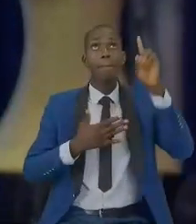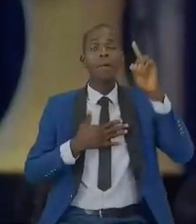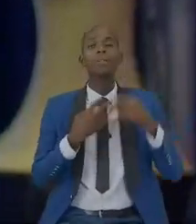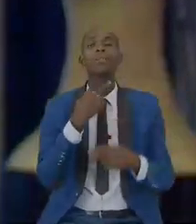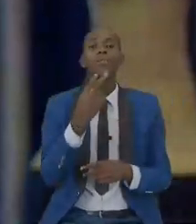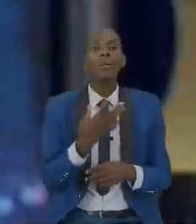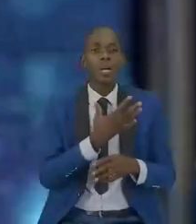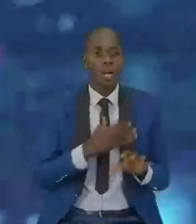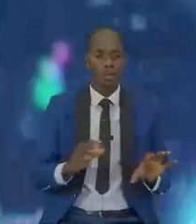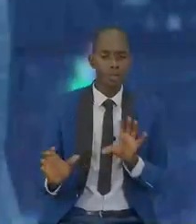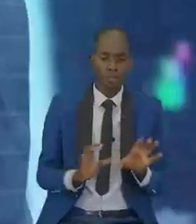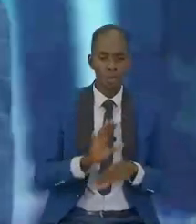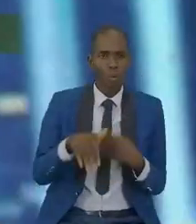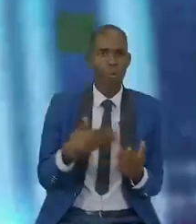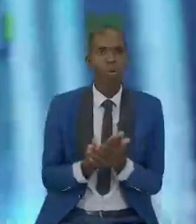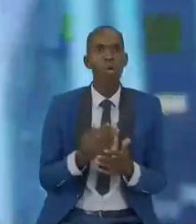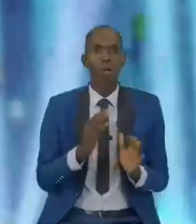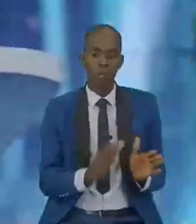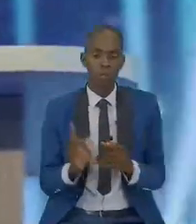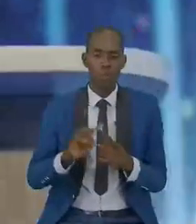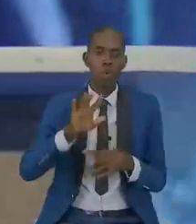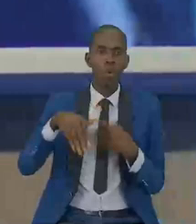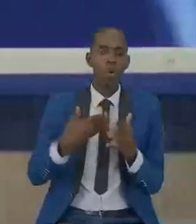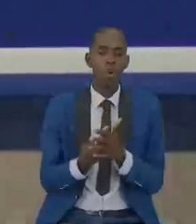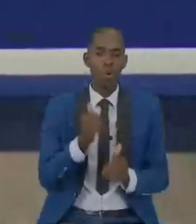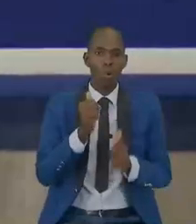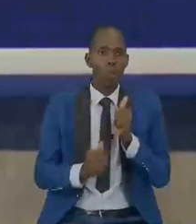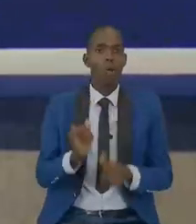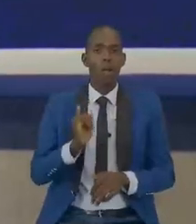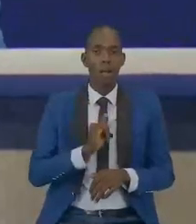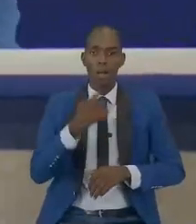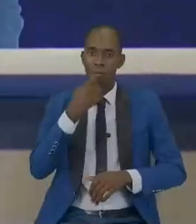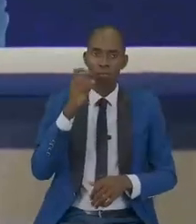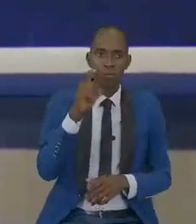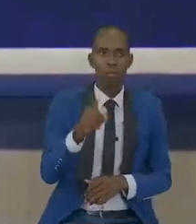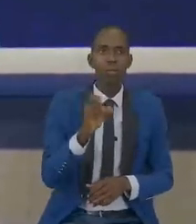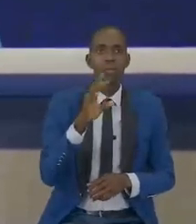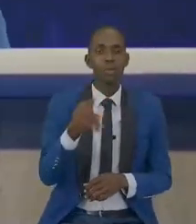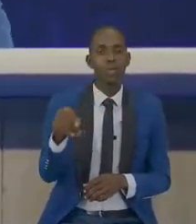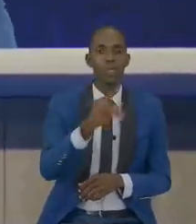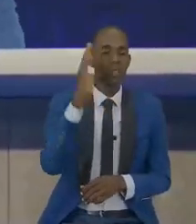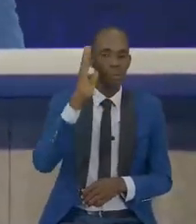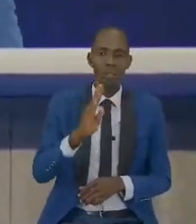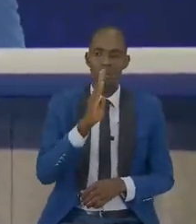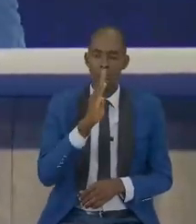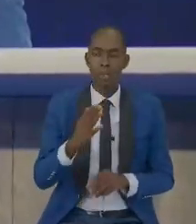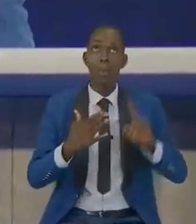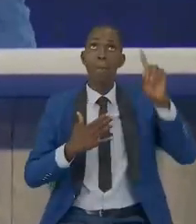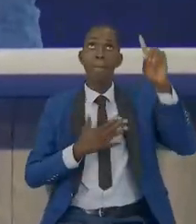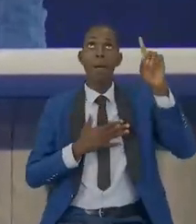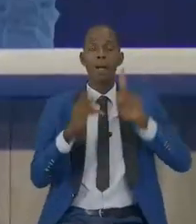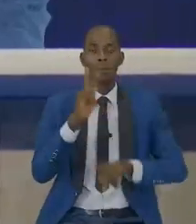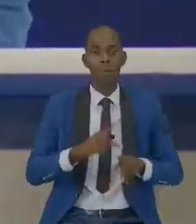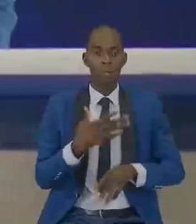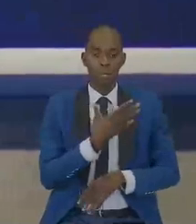qu'on fasse sortir tous ceux qui écoutent la voix du Seigneur et qui soient sortis de la fournaise ardente? Alors vous serez mon